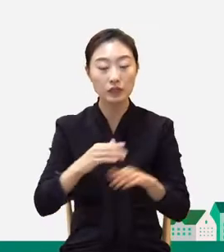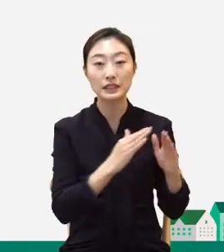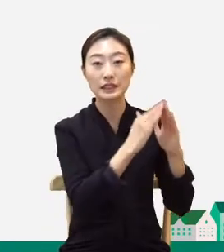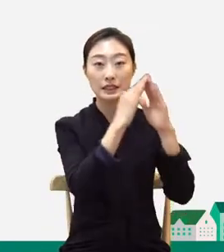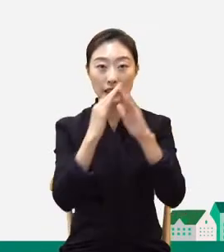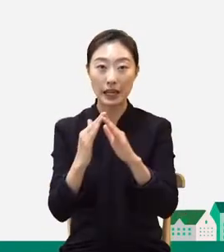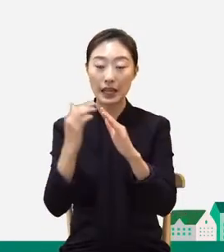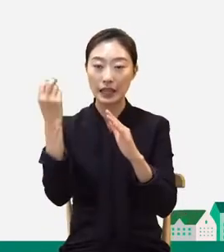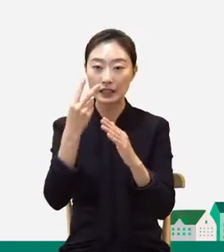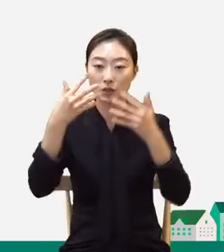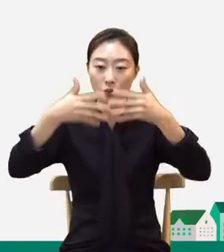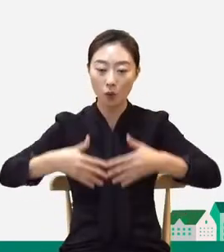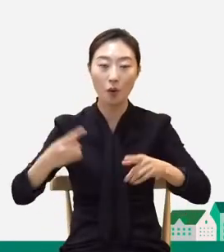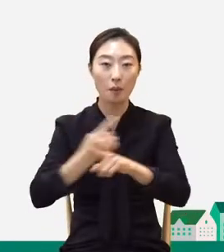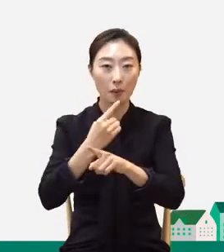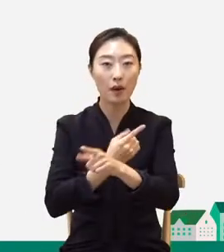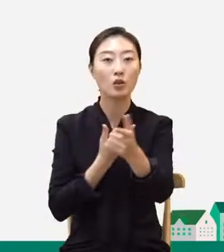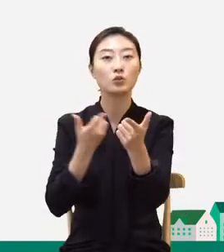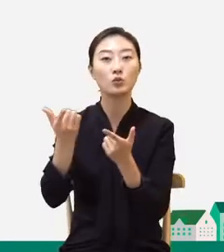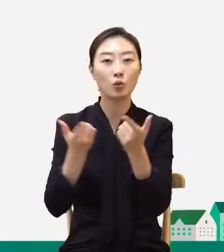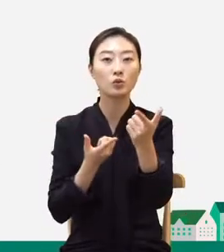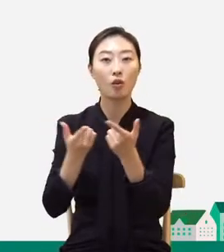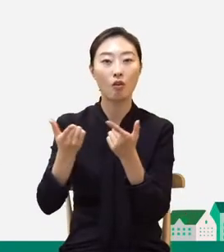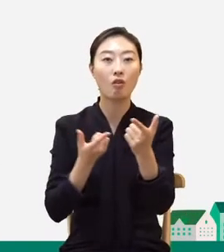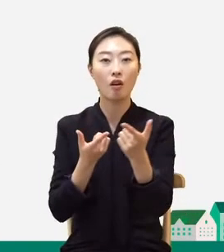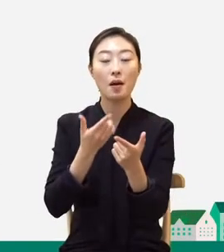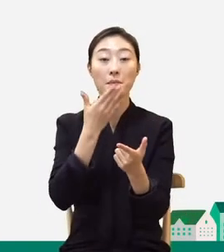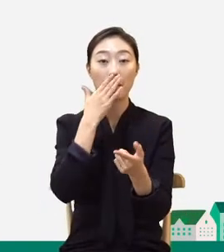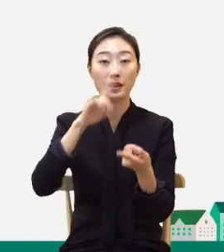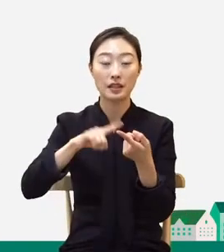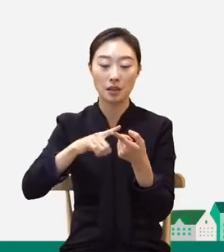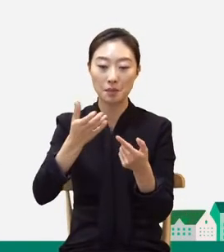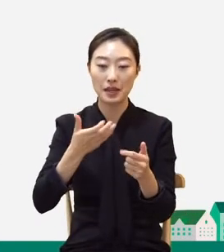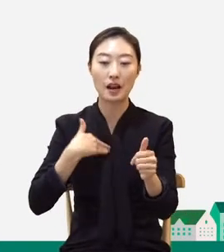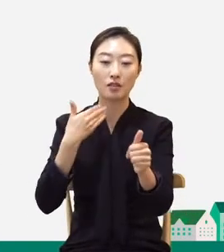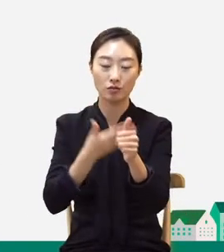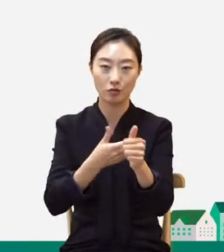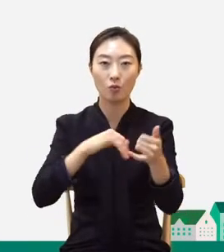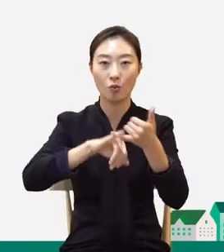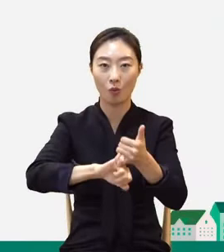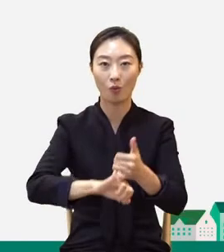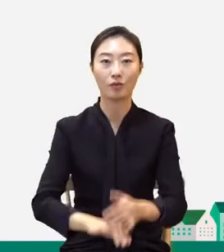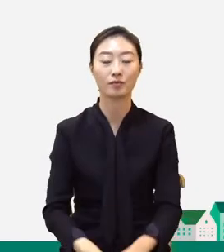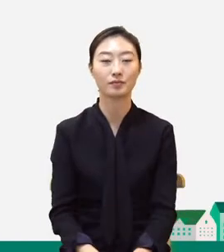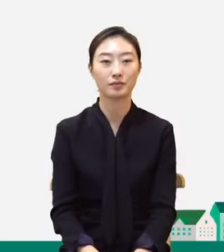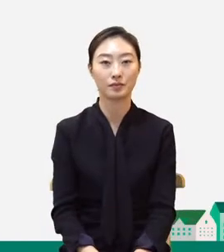계획을 재수립 또는 조정할 수 있음을 입주자에게 알립니다.